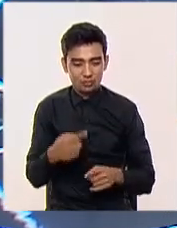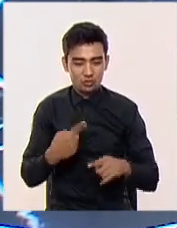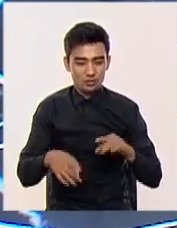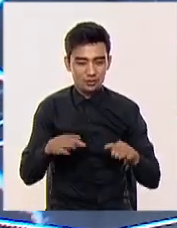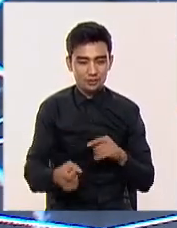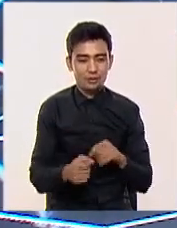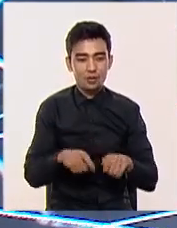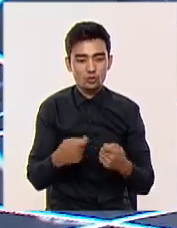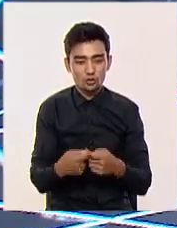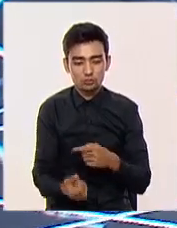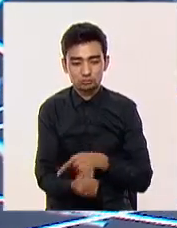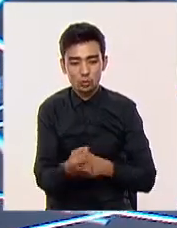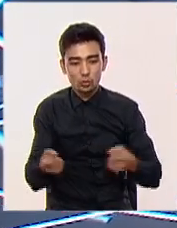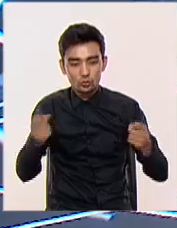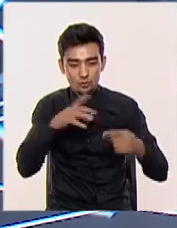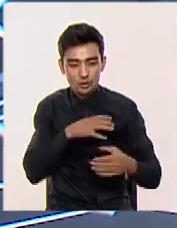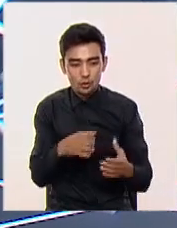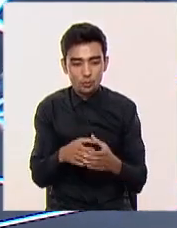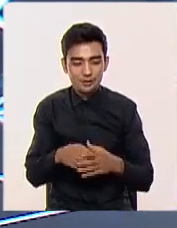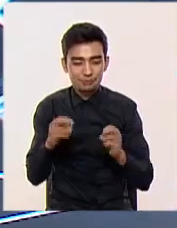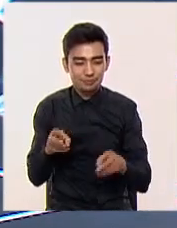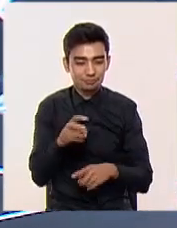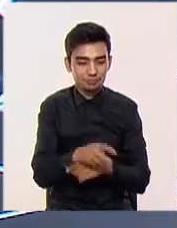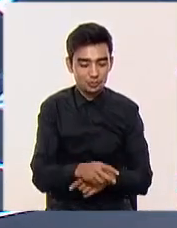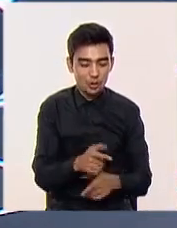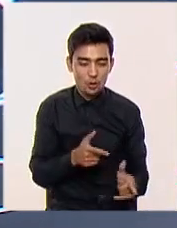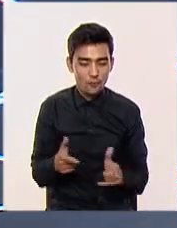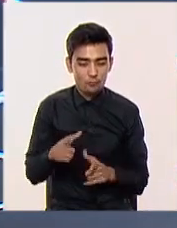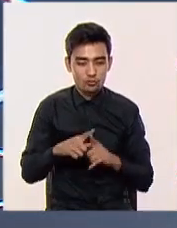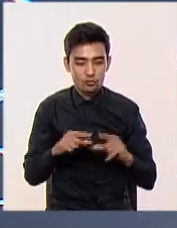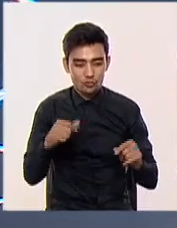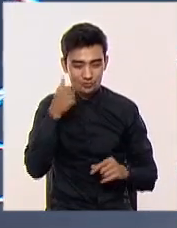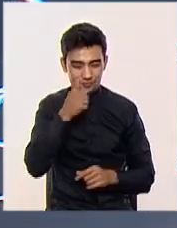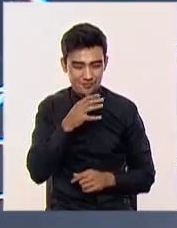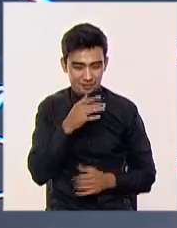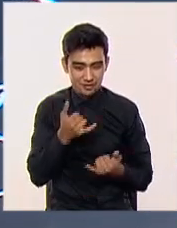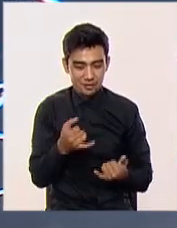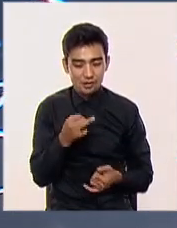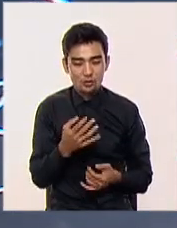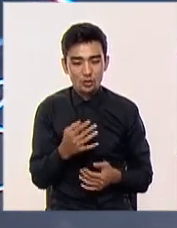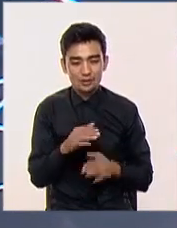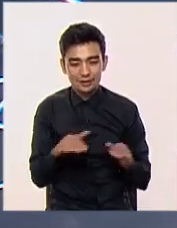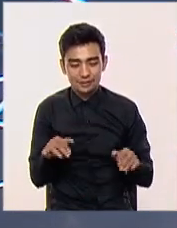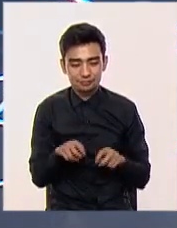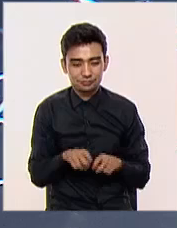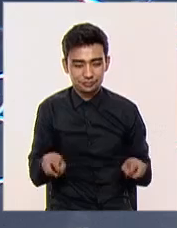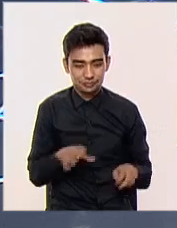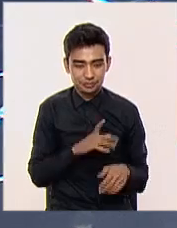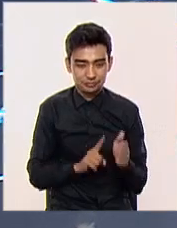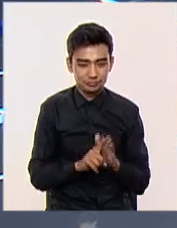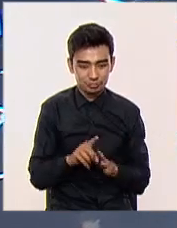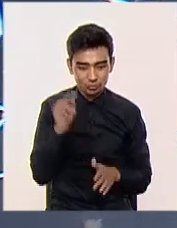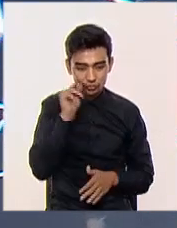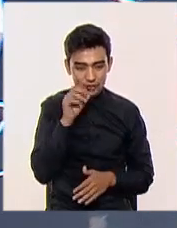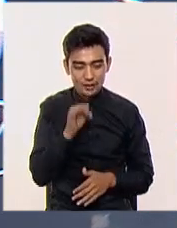были выявлены во время мониторинга готовности к учебному году. Сколько учеников сели за парты не в стенах учебных заведений